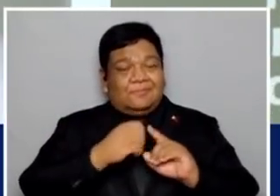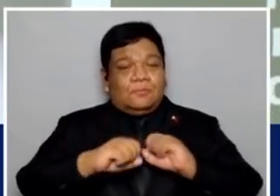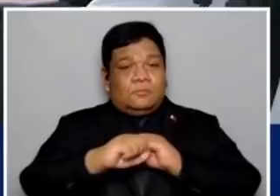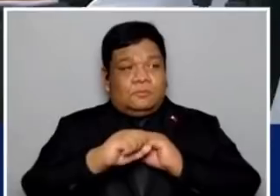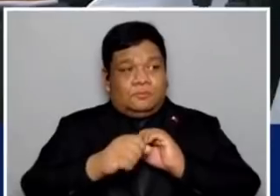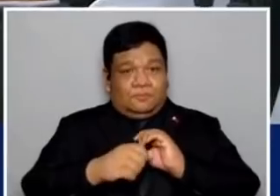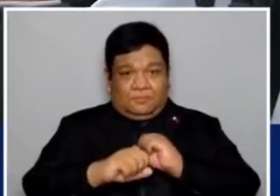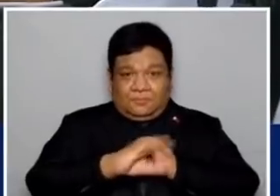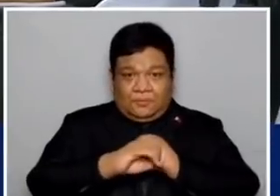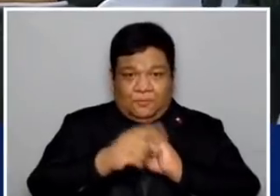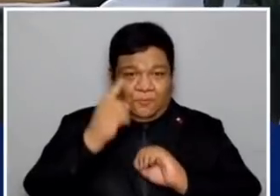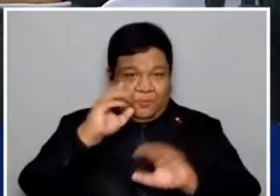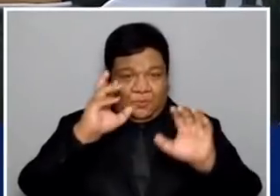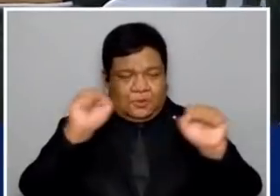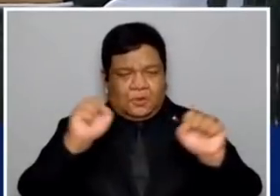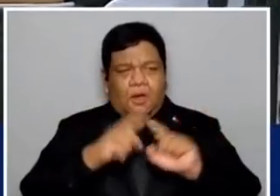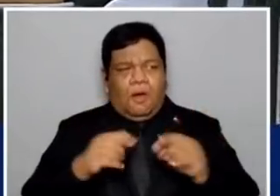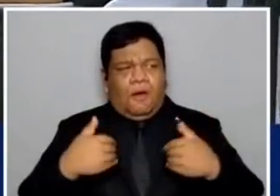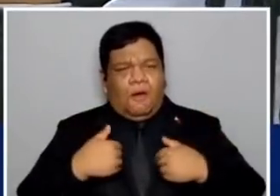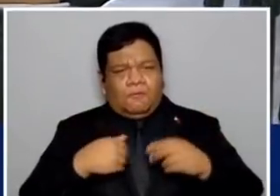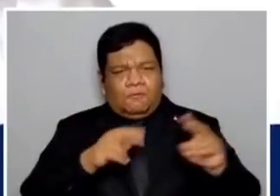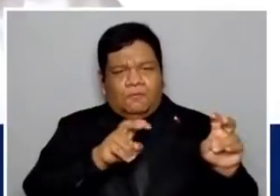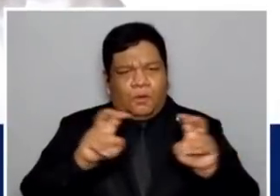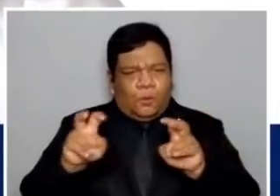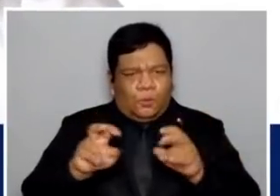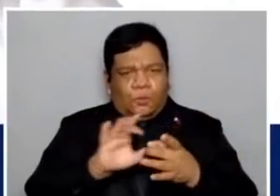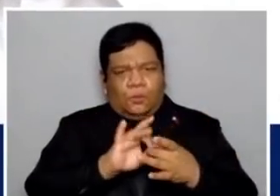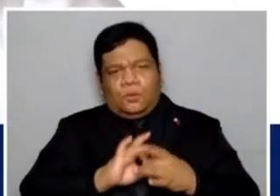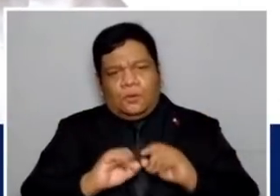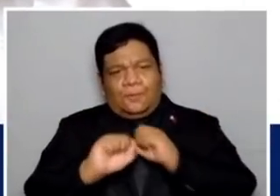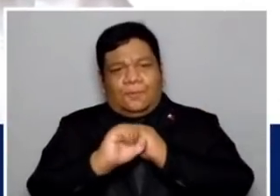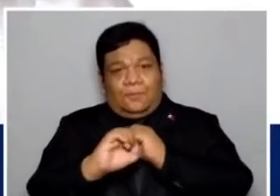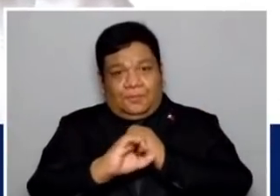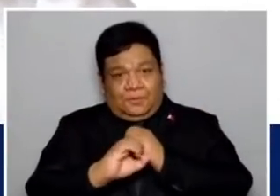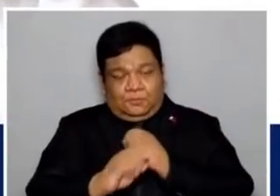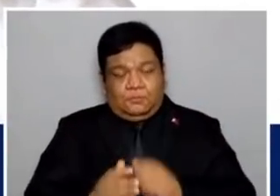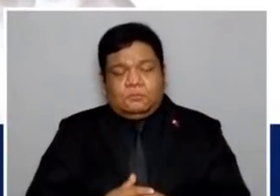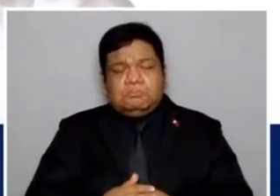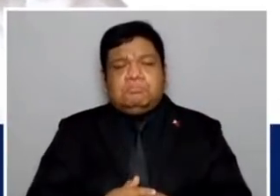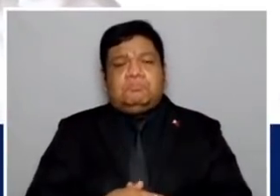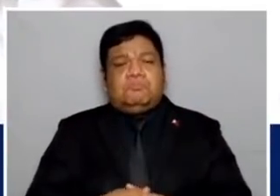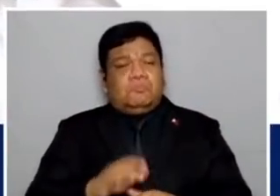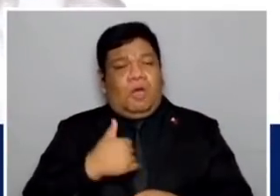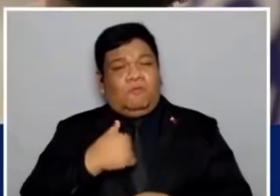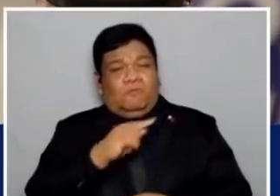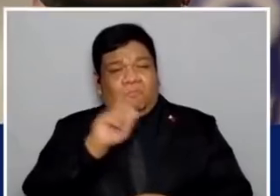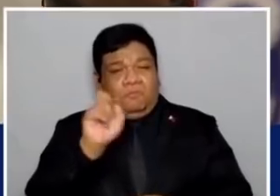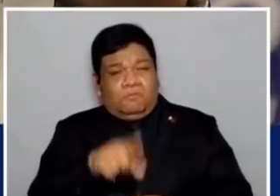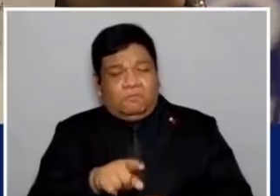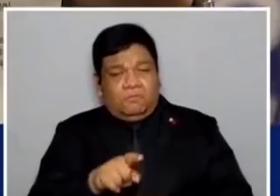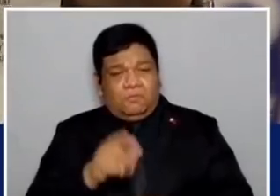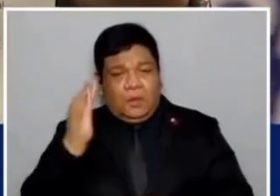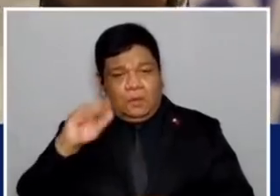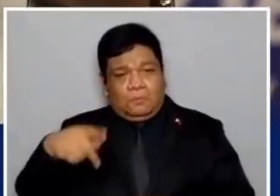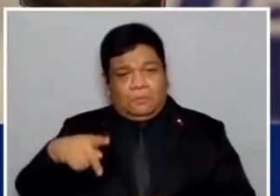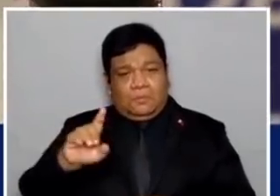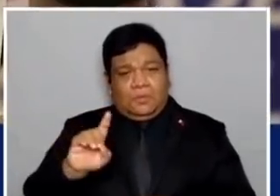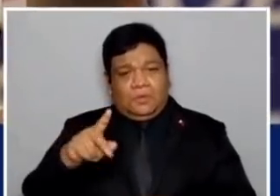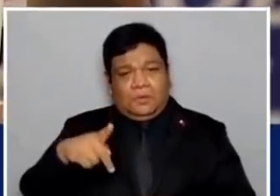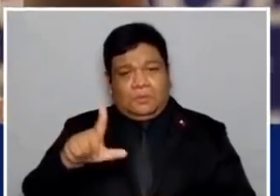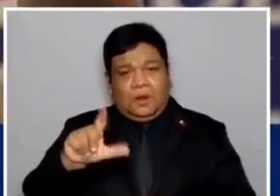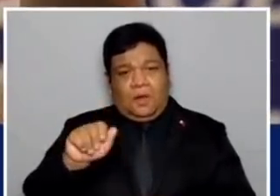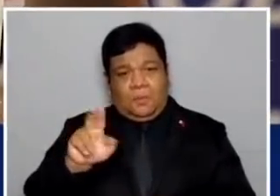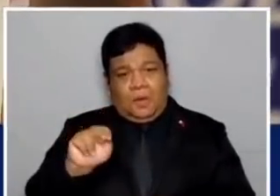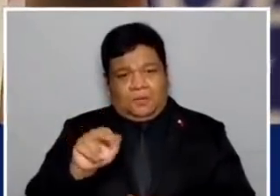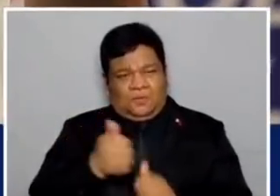makaiwas si Mayor sa mga isyung konektado sa kanyang kampanya. Isa sa tanong, ang pag-endorso ng paksyon ni Secretary Alcusi ng PDP